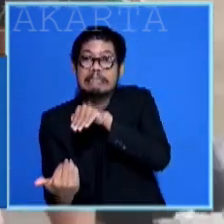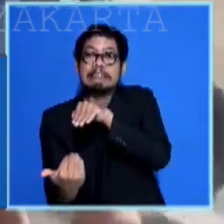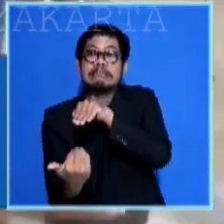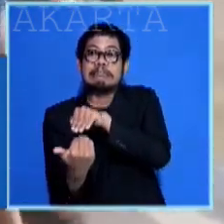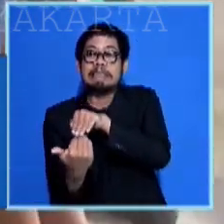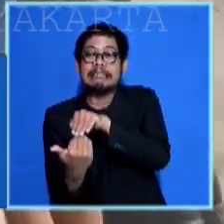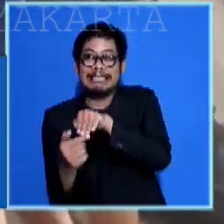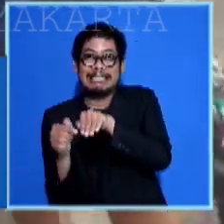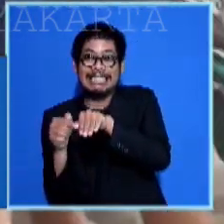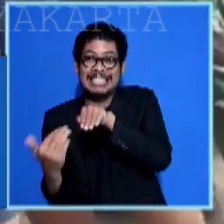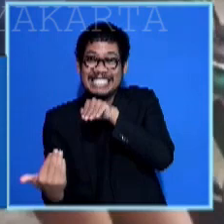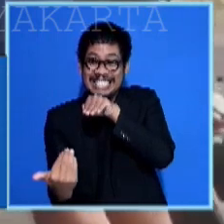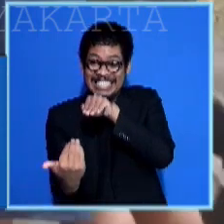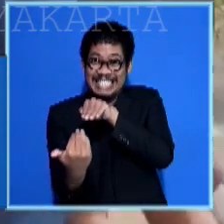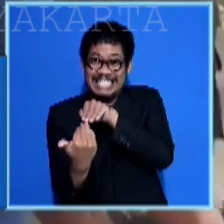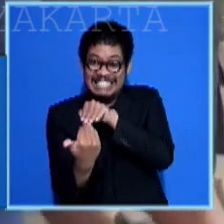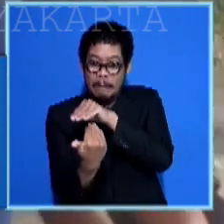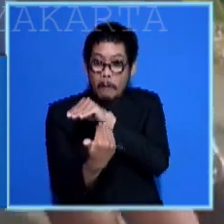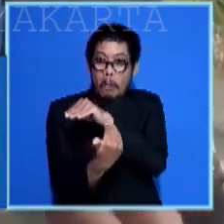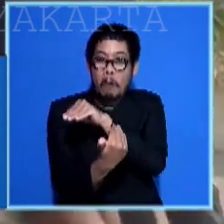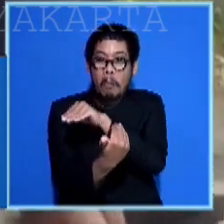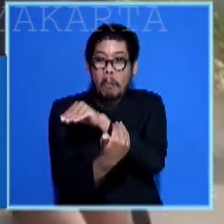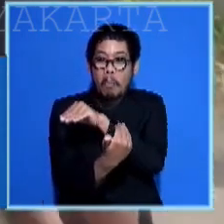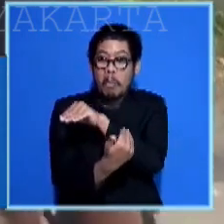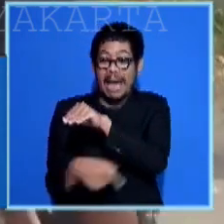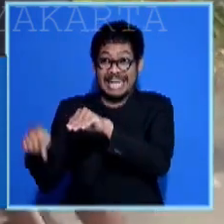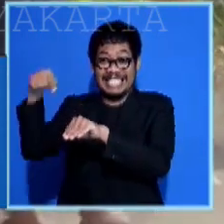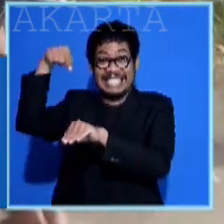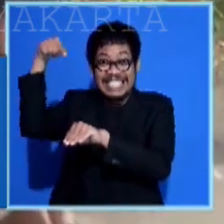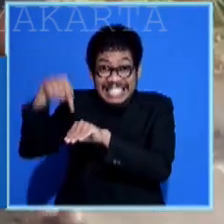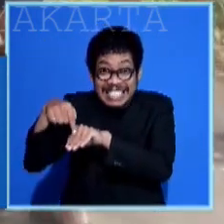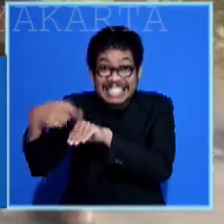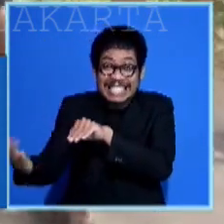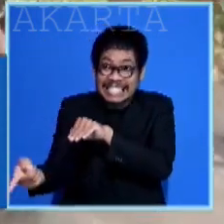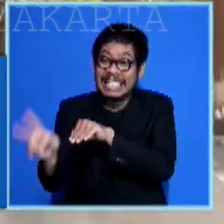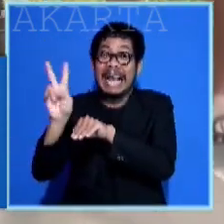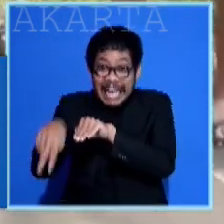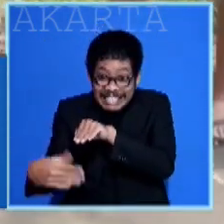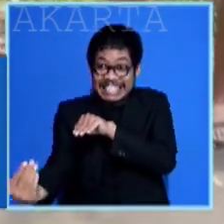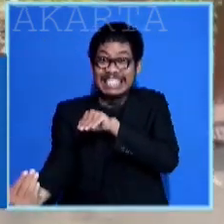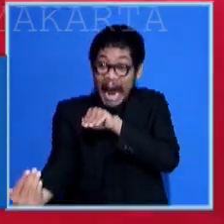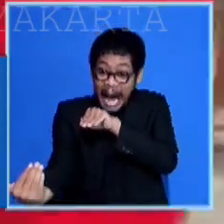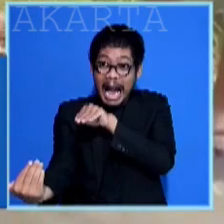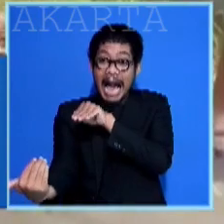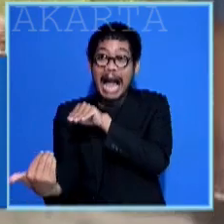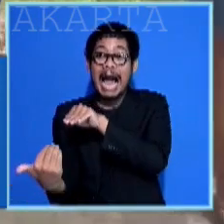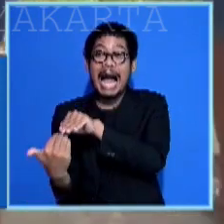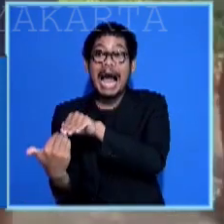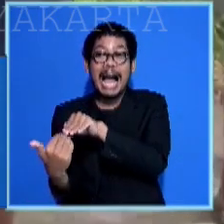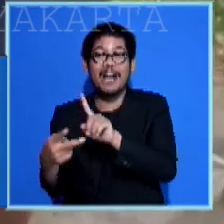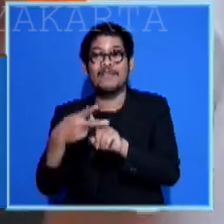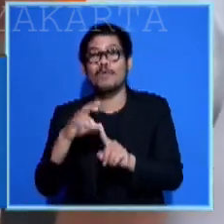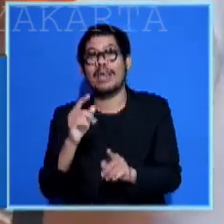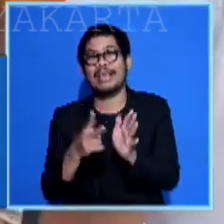usai terlibat tabrakan adu banteng mobil Suzuki Karimun yang terpental ke arah kanan kemudian dihantam mobil Toyota Fortuner